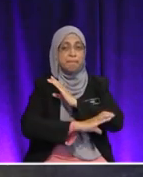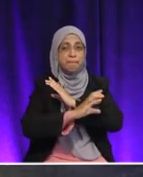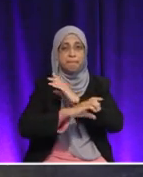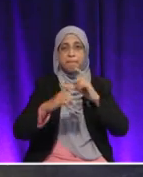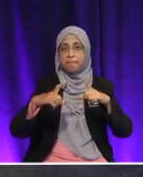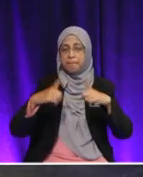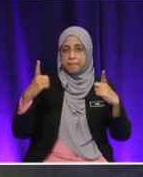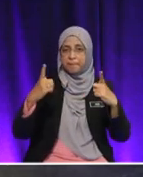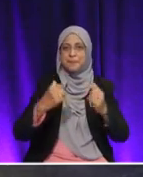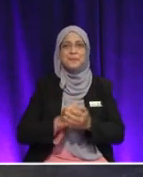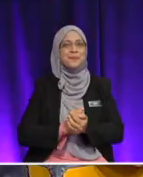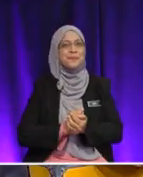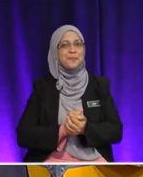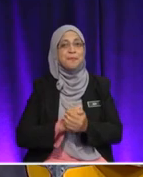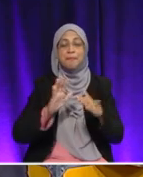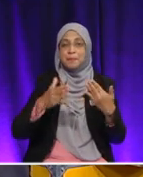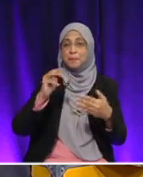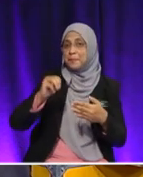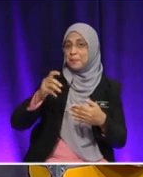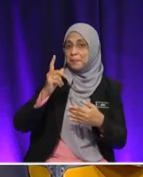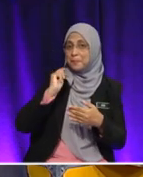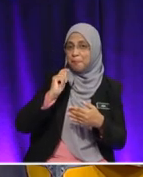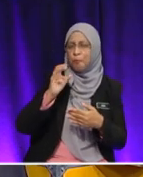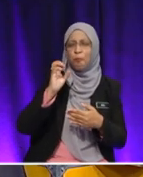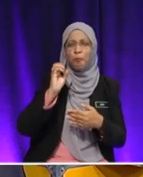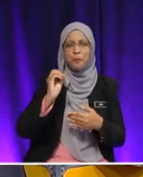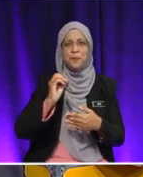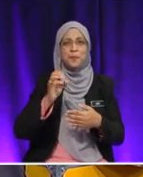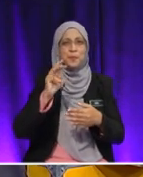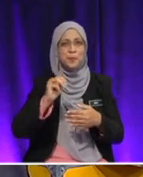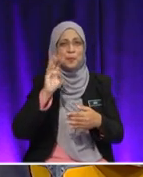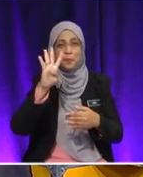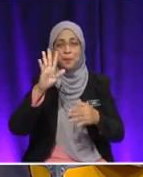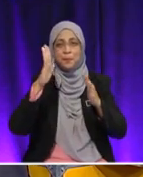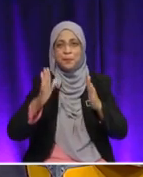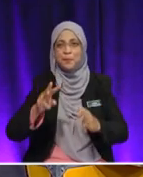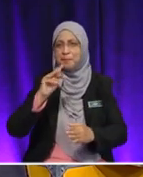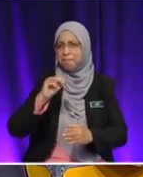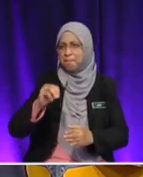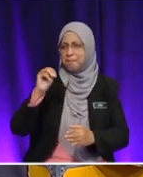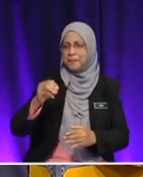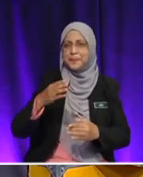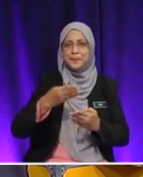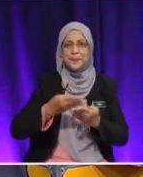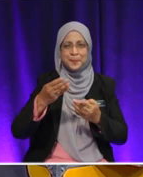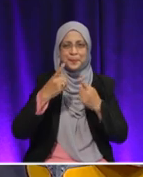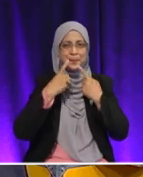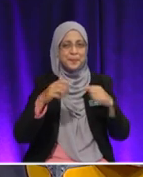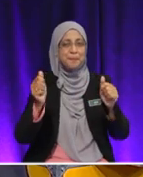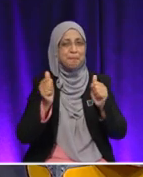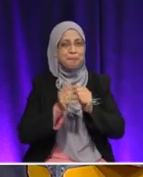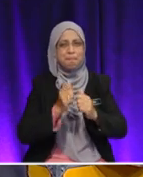ke-4 murid yang telah pun menyertai kelas kita pada hari ini telah memberi jawaban yang tepat dan mereka telah menguasai